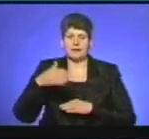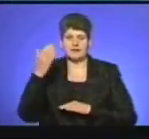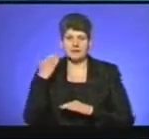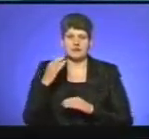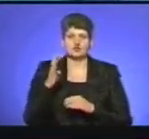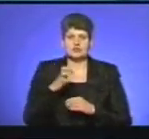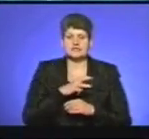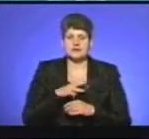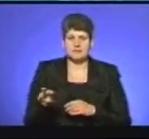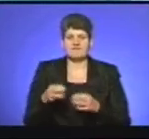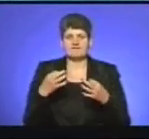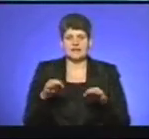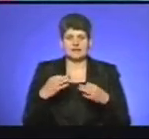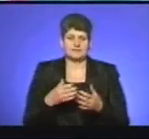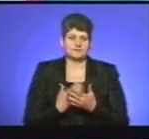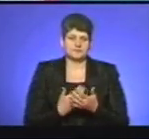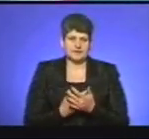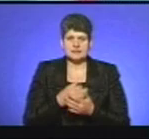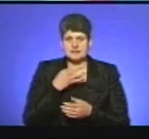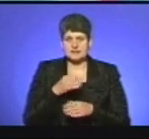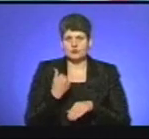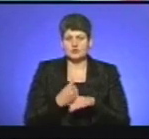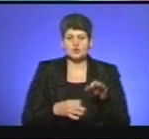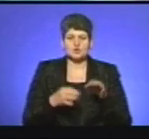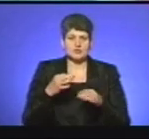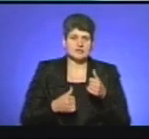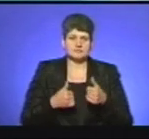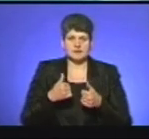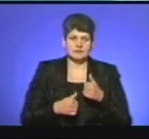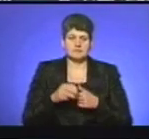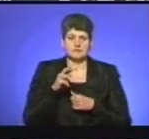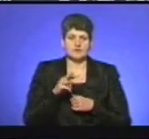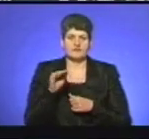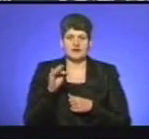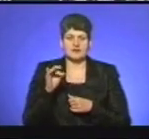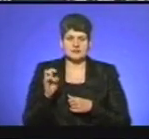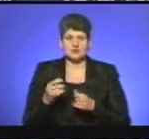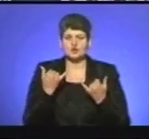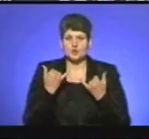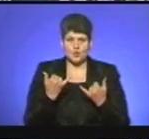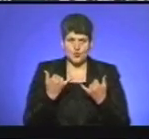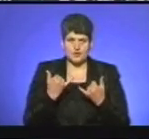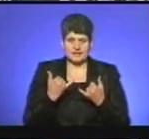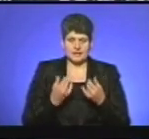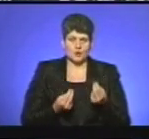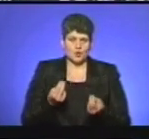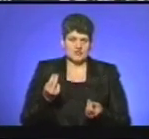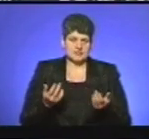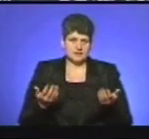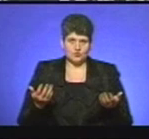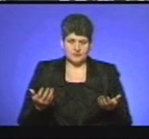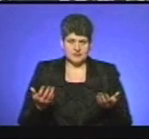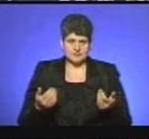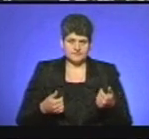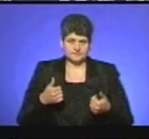дистанції 400 метрів вільним стилем, повідомив головний суддя змагань Мирон Ференс. Сьогодні розігрувались у